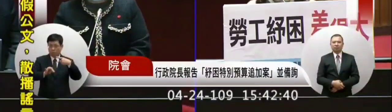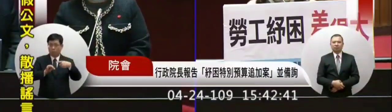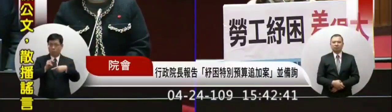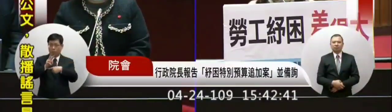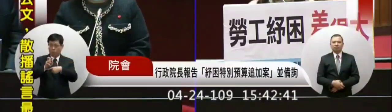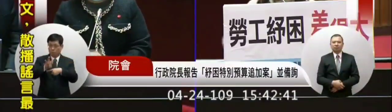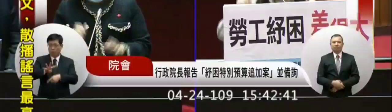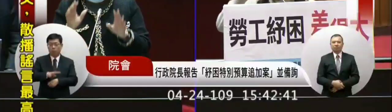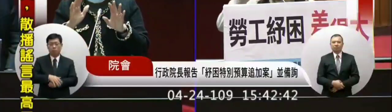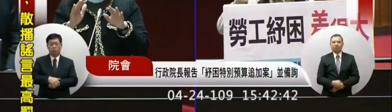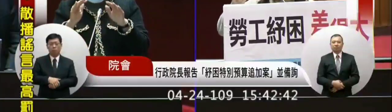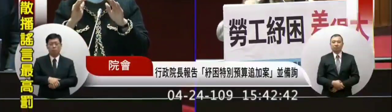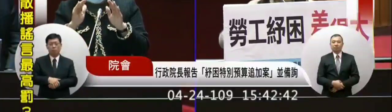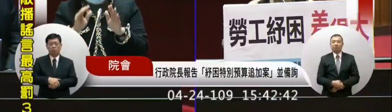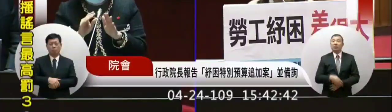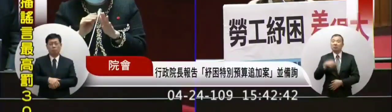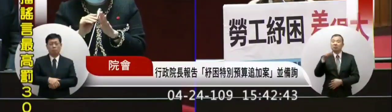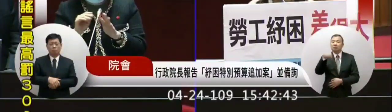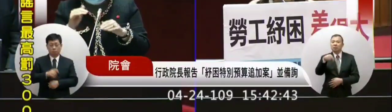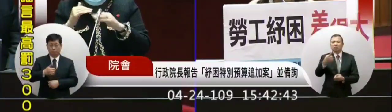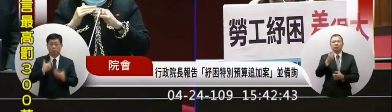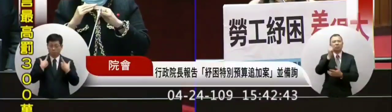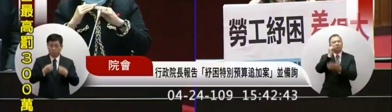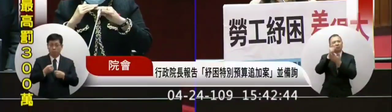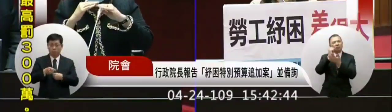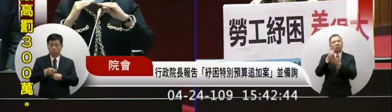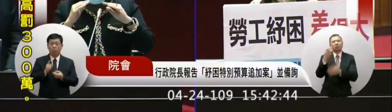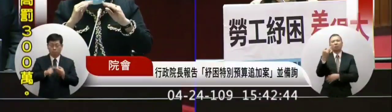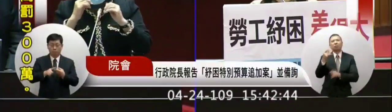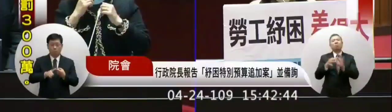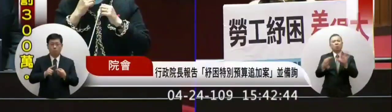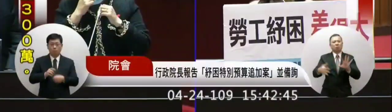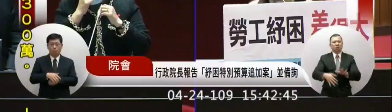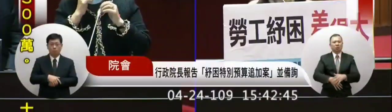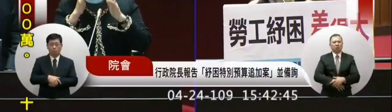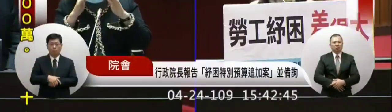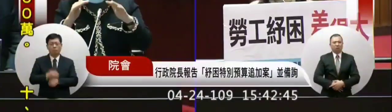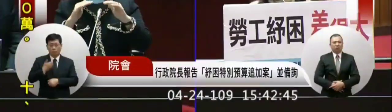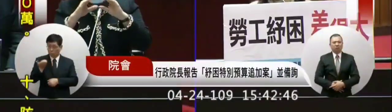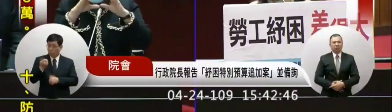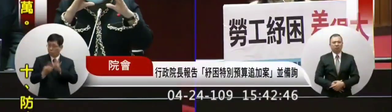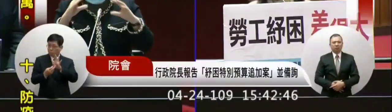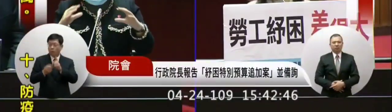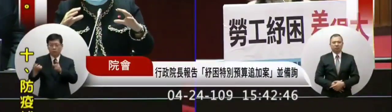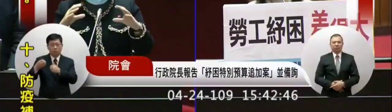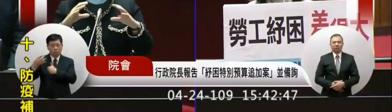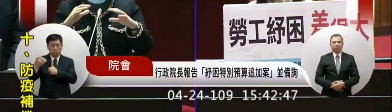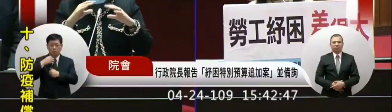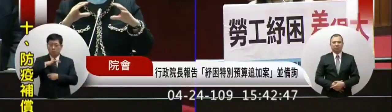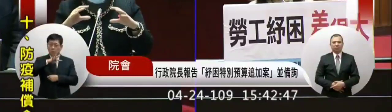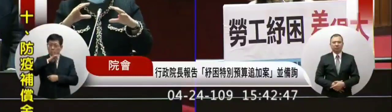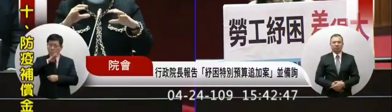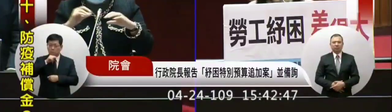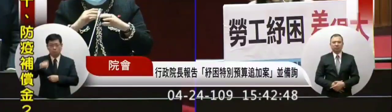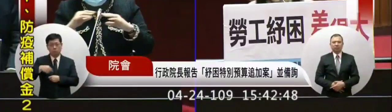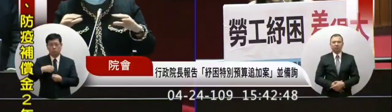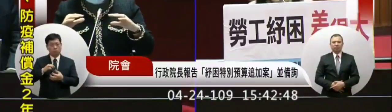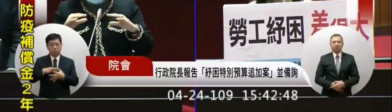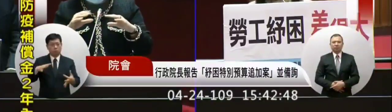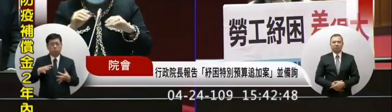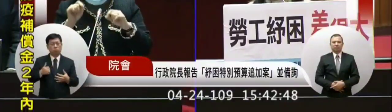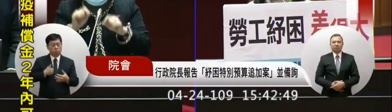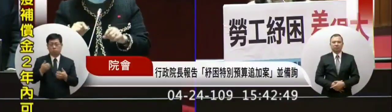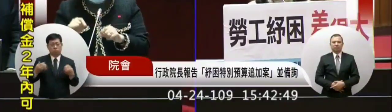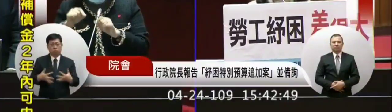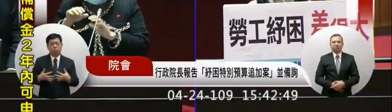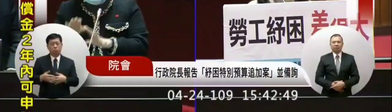了24%。 就是说，这跟薪资无关嘛？ 对，我刚刚在讲说，你刚才说年纪其实没有